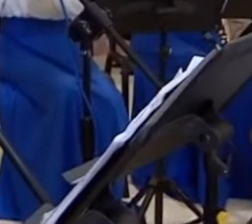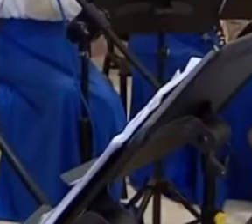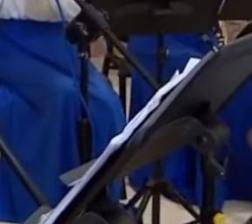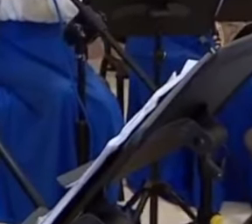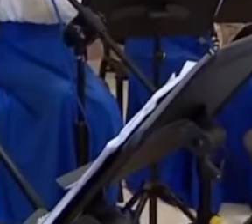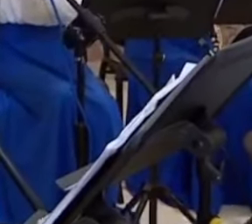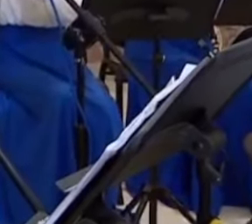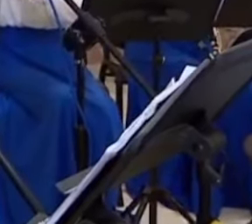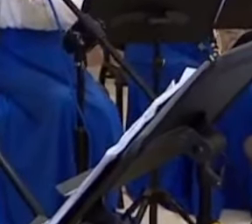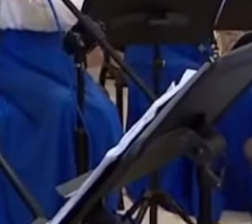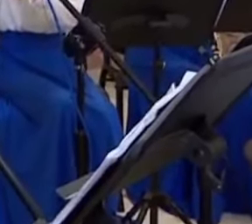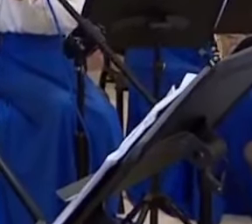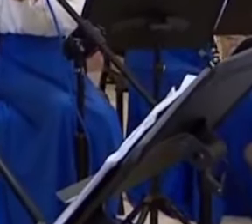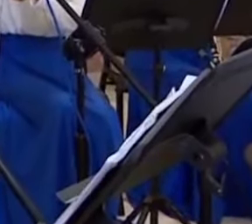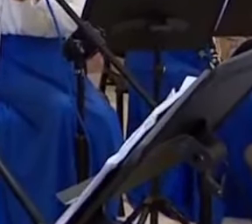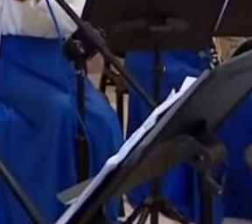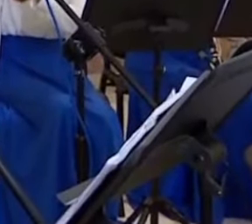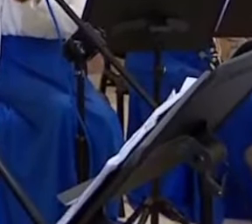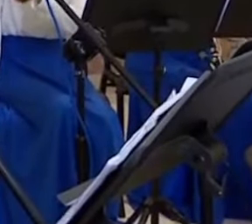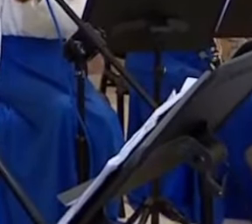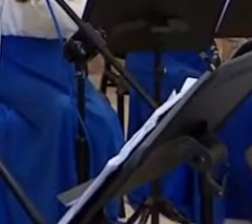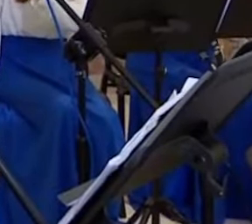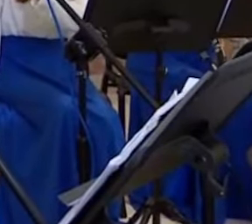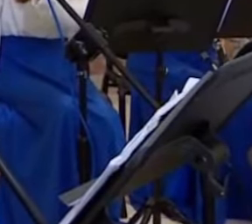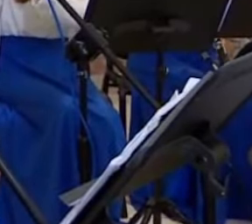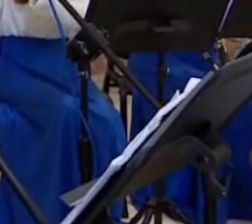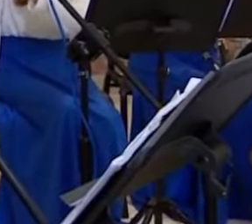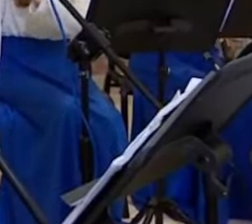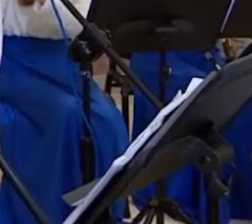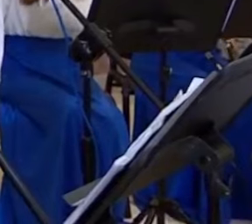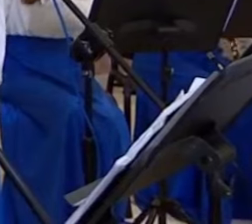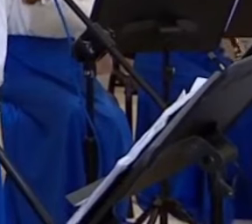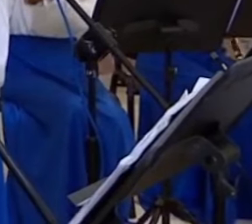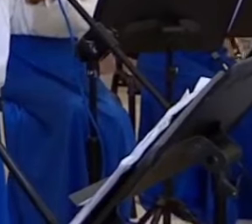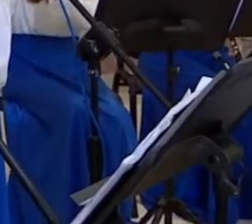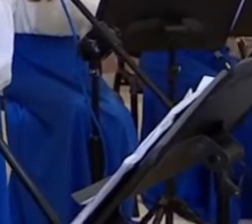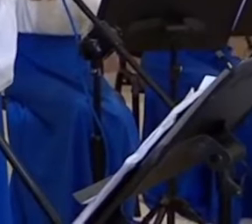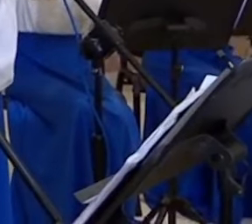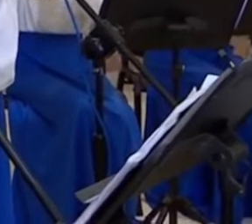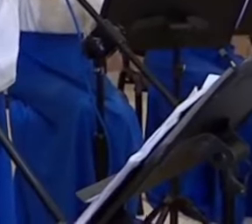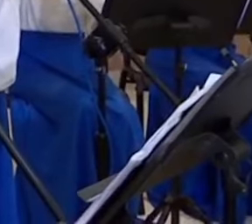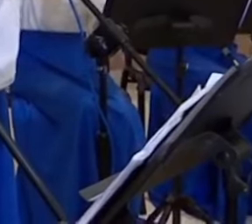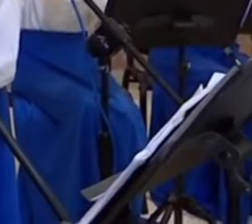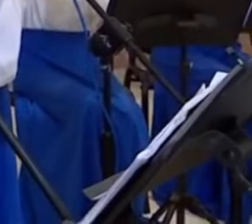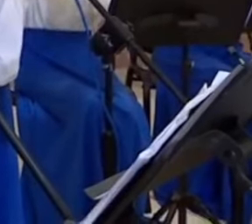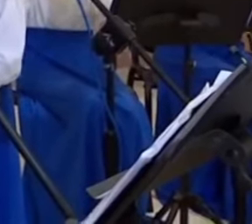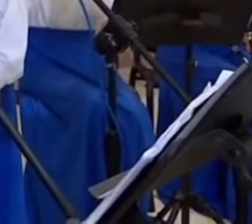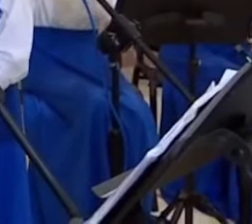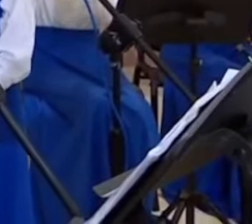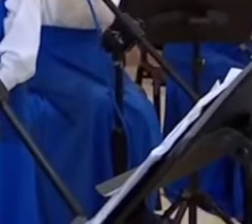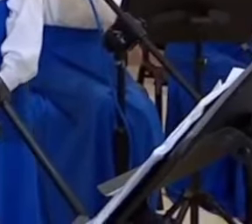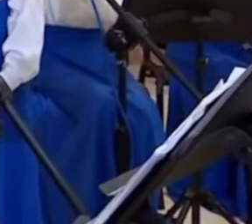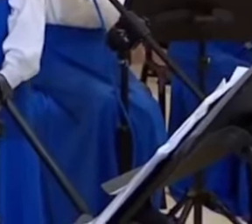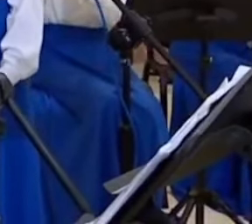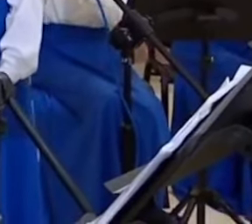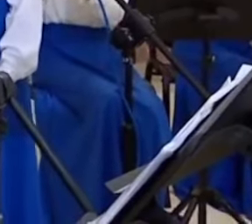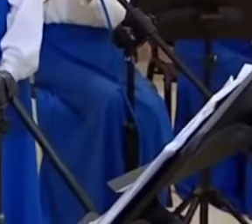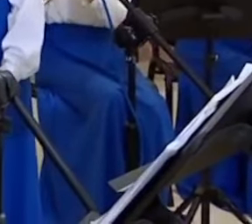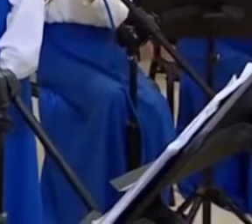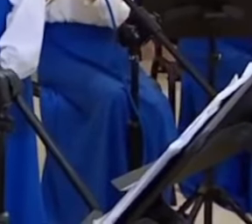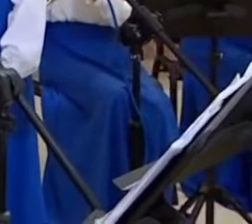obficie pasterzem moim jest pan i